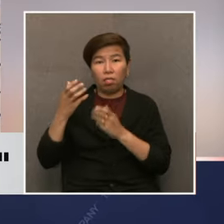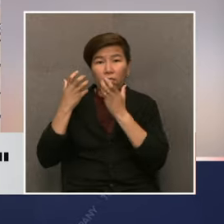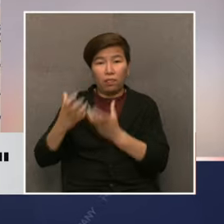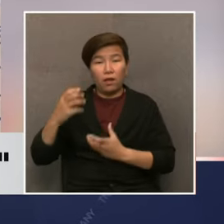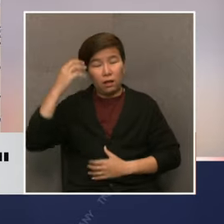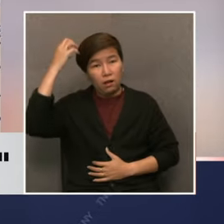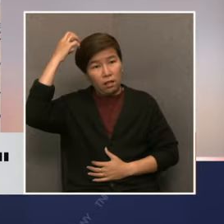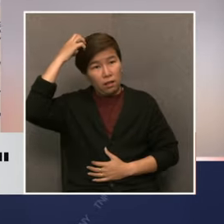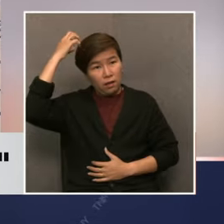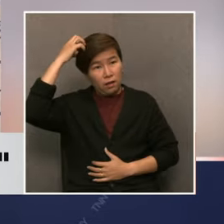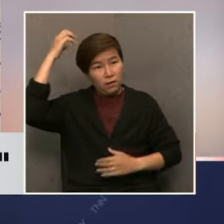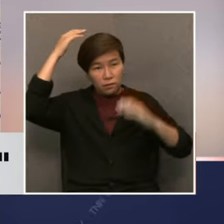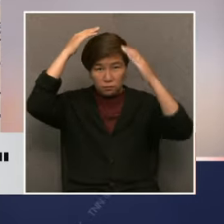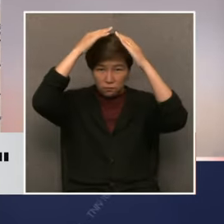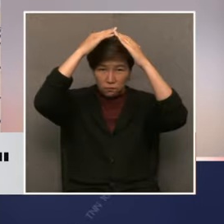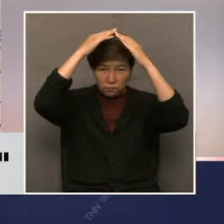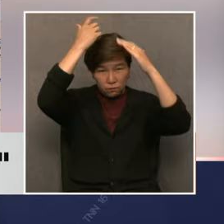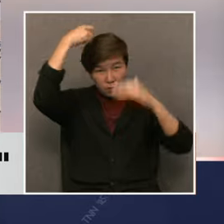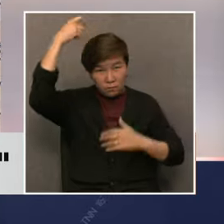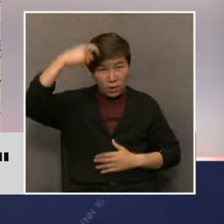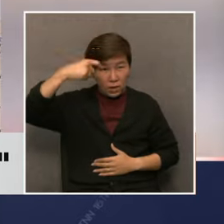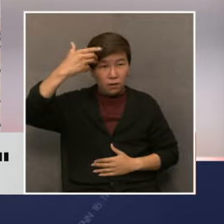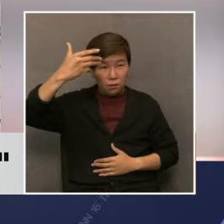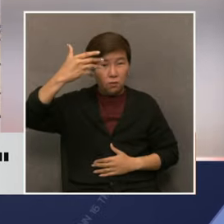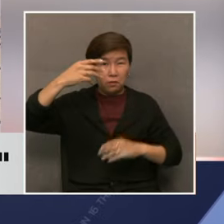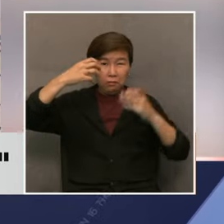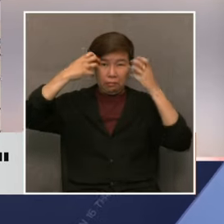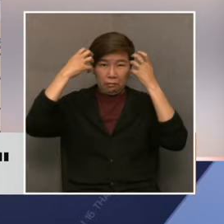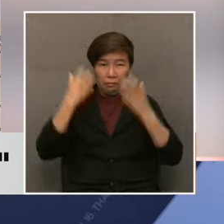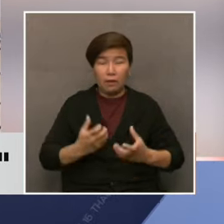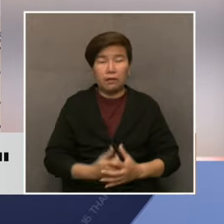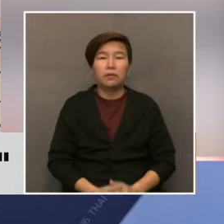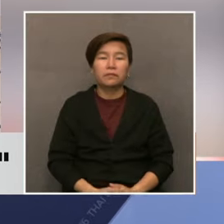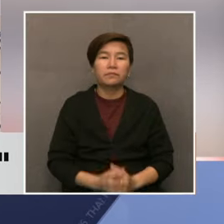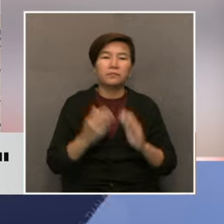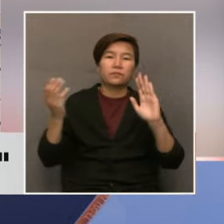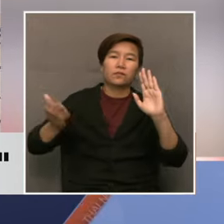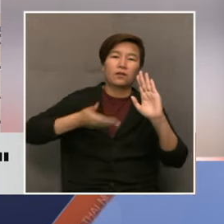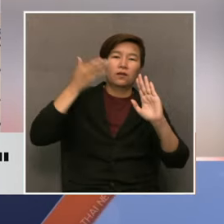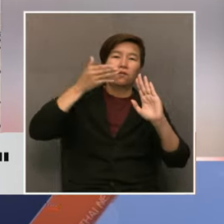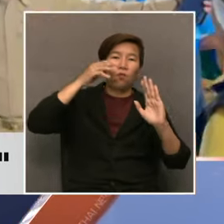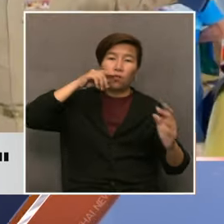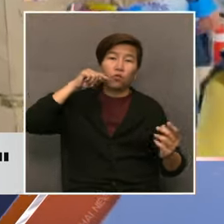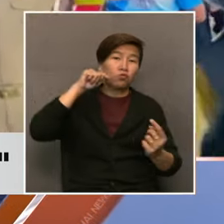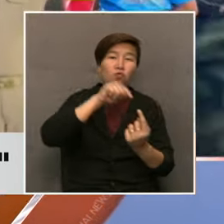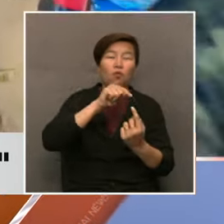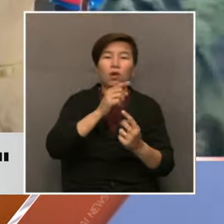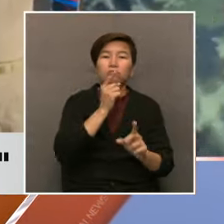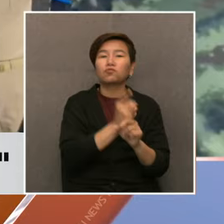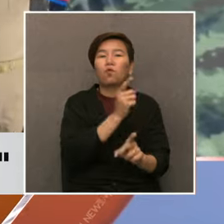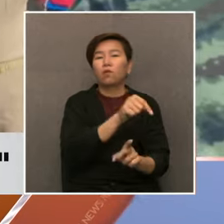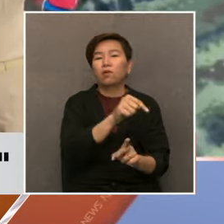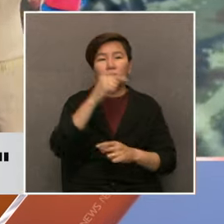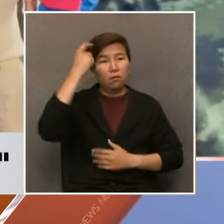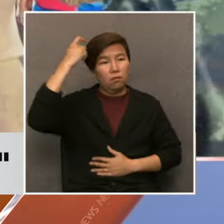าวหรือทางด้านประเทศเมียนมาเองเนี่ยก็คือเหมือนกับหย่อมความกดอากาศต่ำเนี่ยถึงแม้มันจะอ่อนกำลังลงก็จริงนะครับแต่ว่